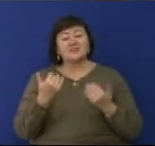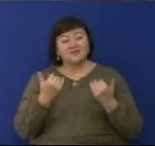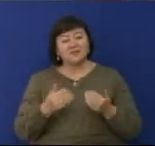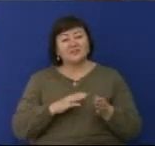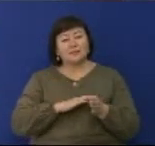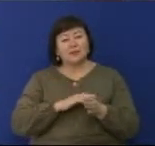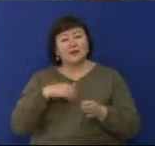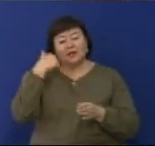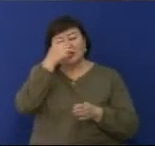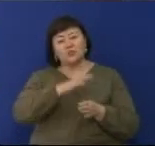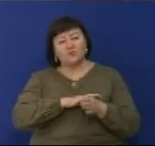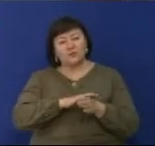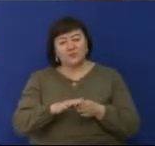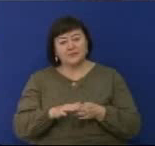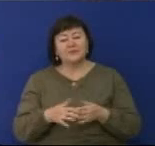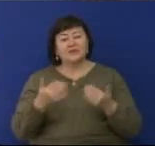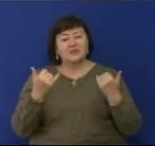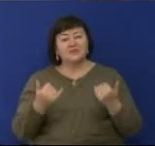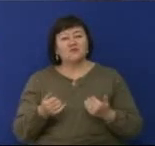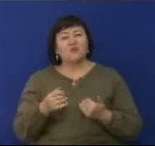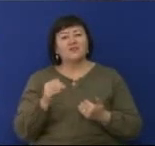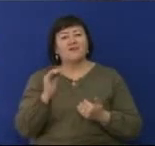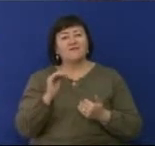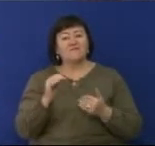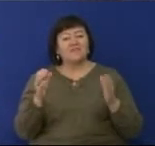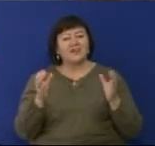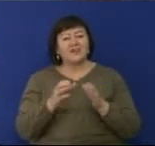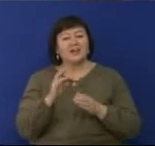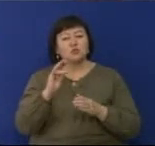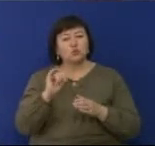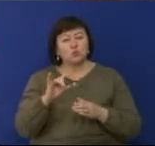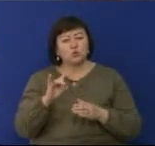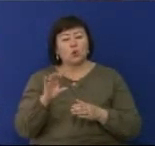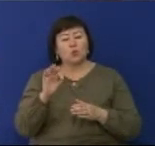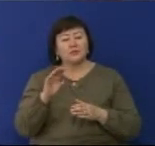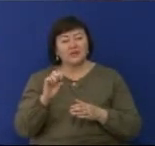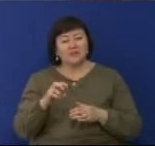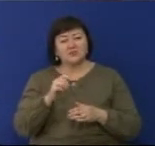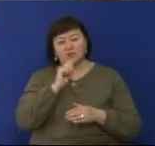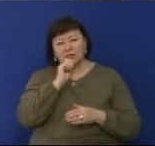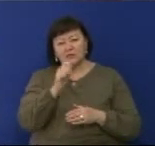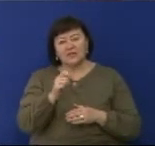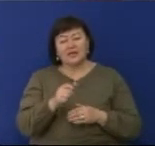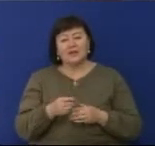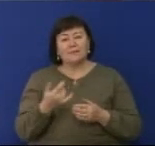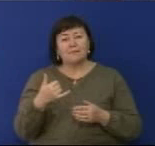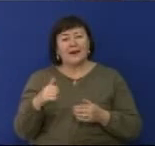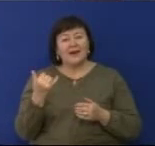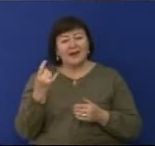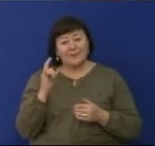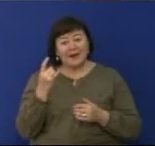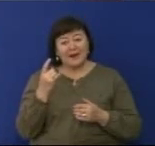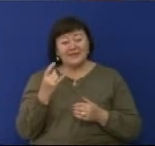сегодня филиале партии нур отан мы вручали деткам маленьким детям